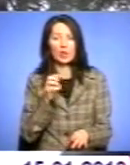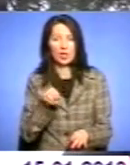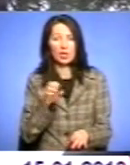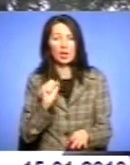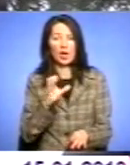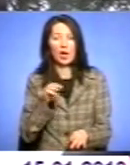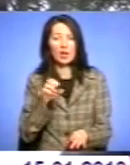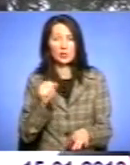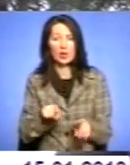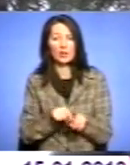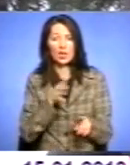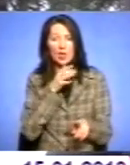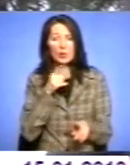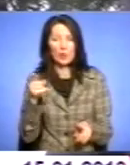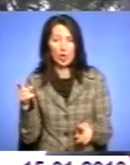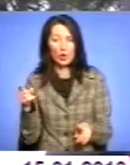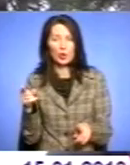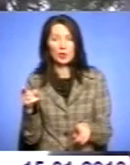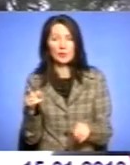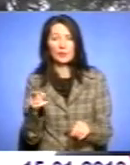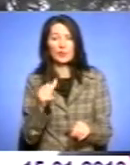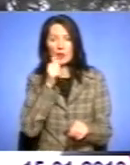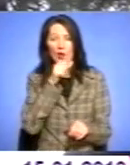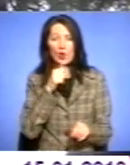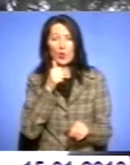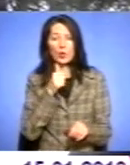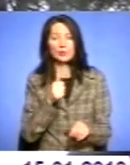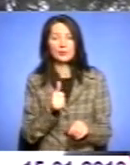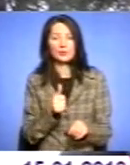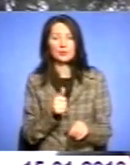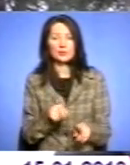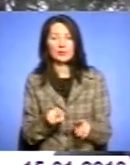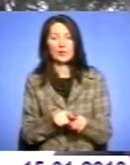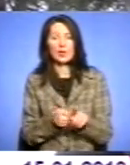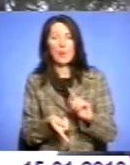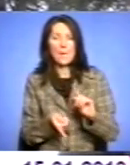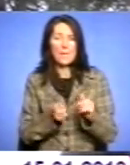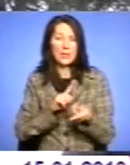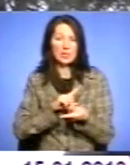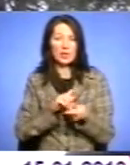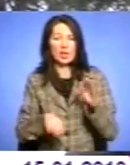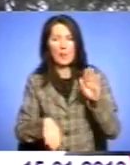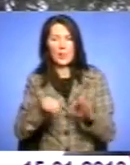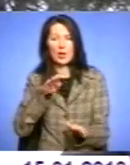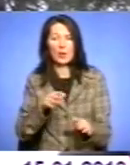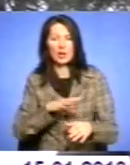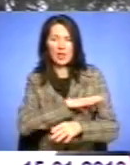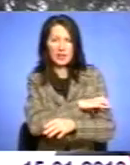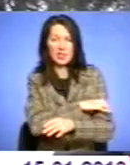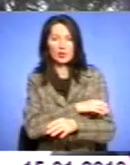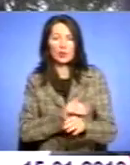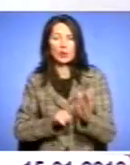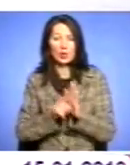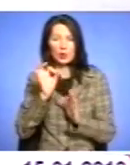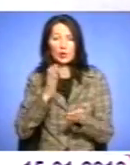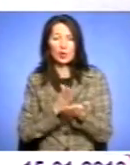От такий період року, пору року, такі перепади атмосферного тиску і температури мають якраз